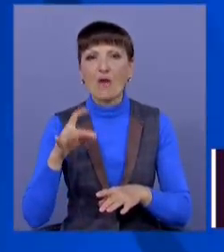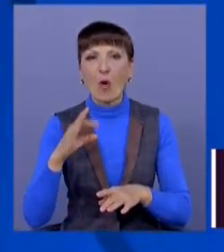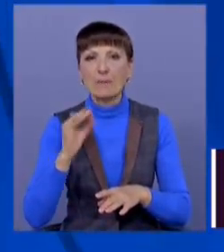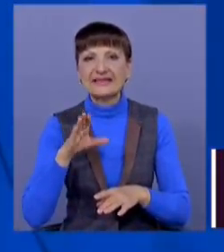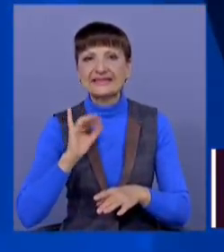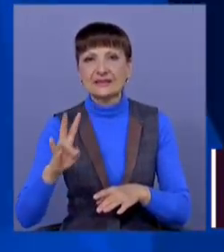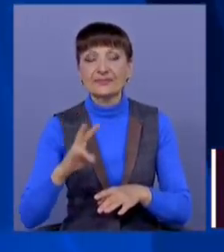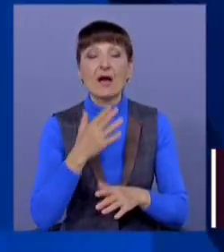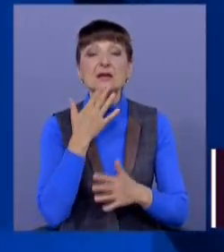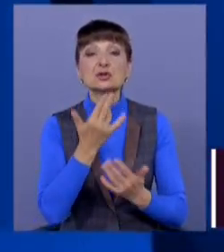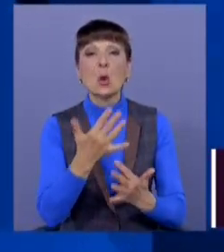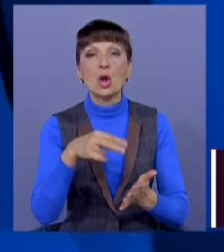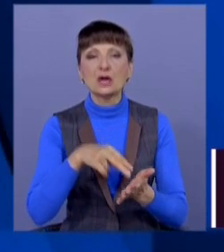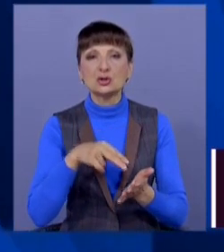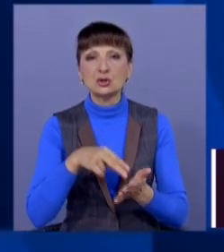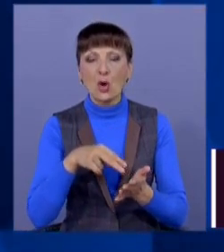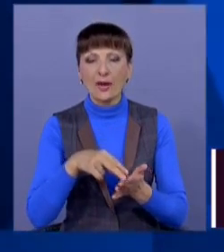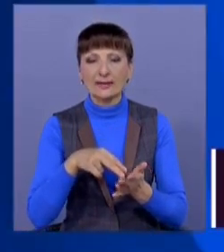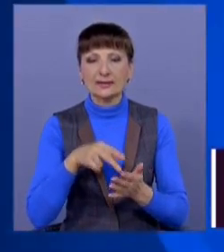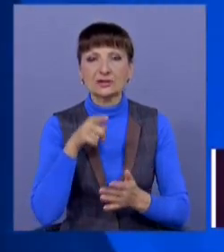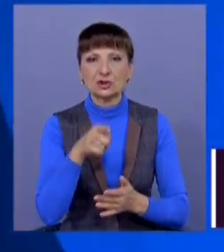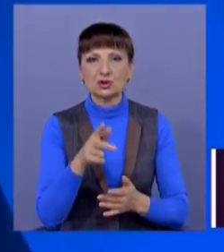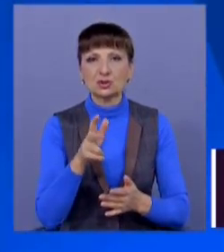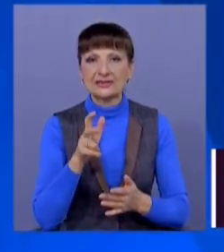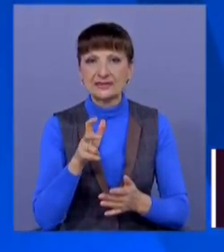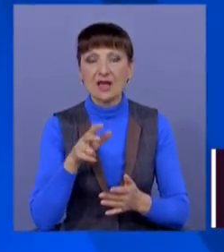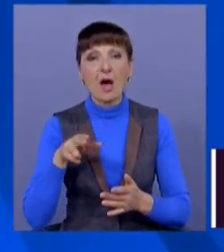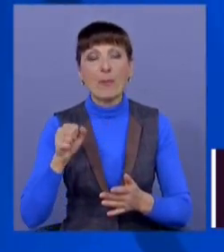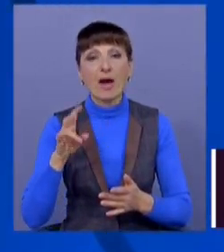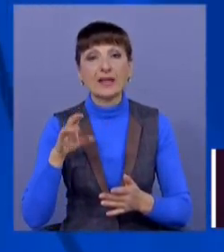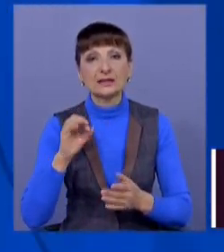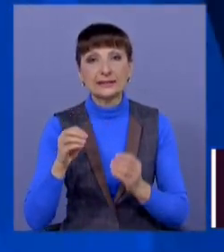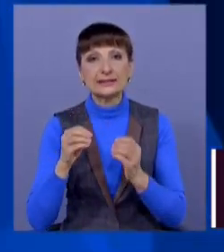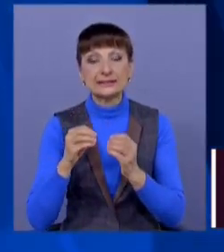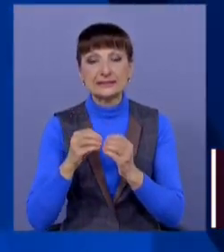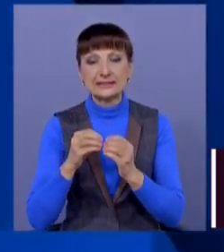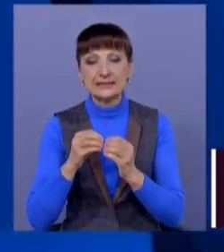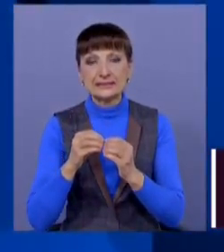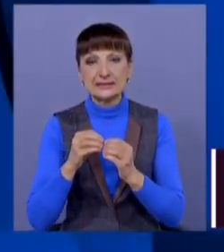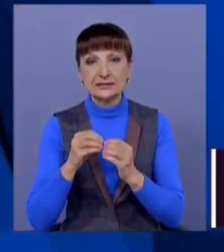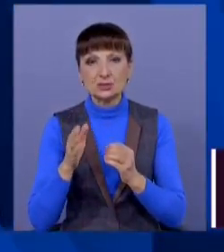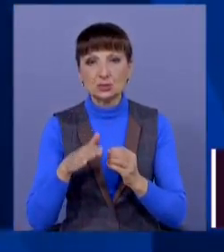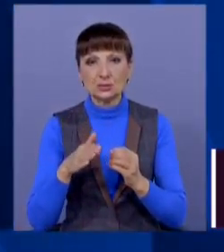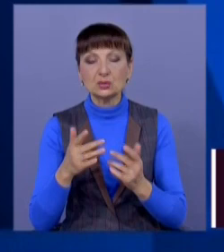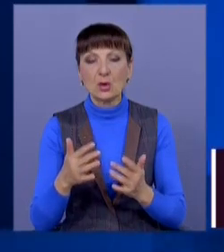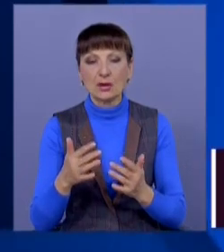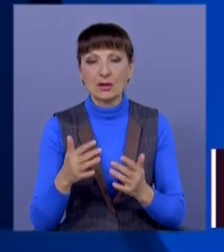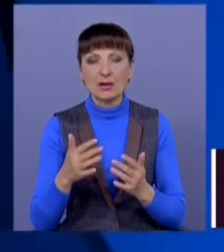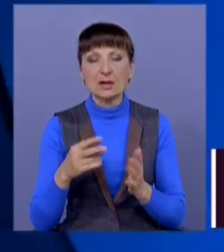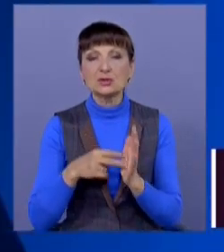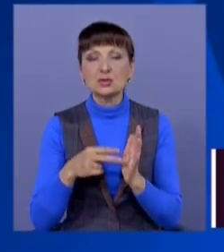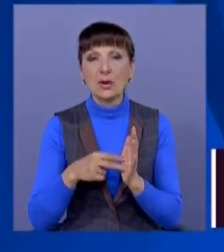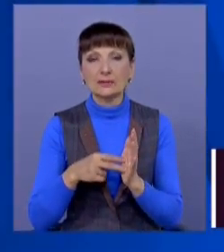цену? Ровамицин? Да. 230. Панангин 10 миллилитров. Какую